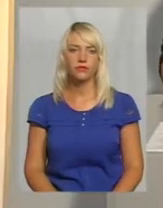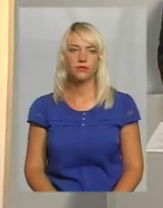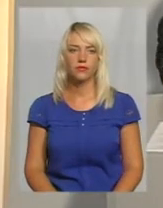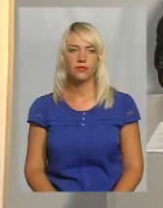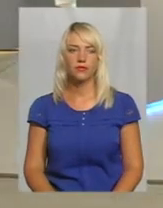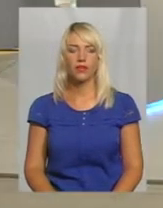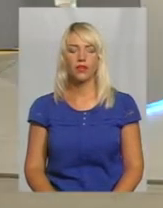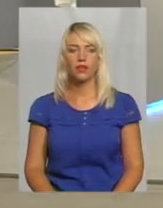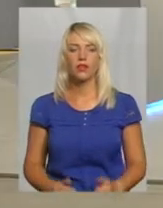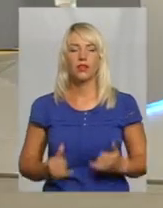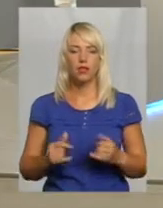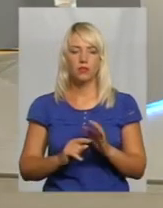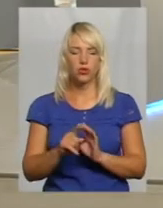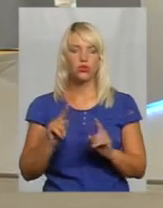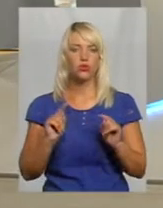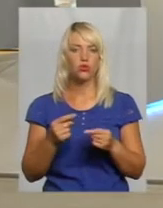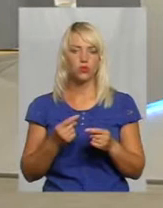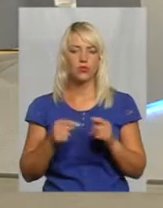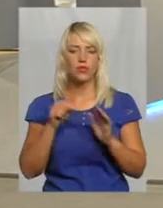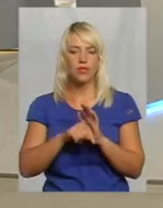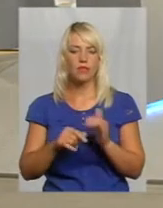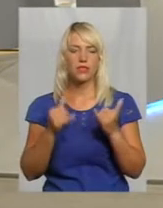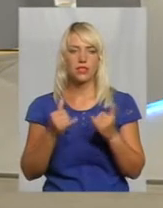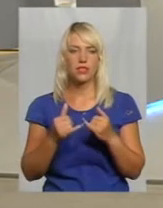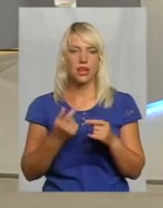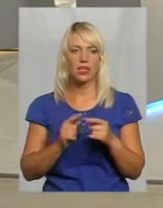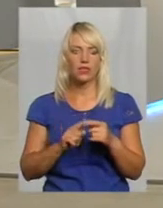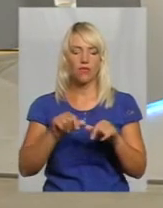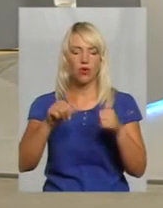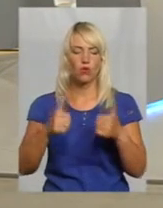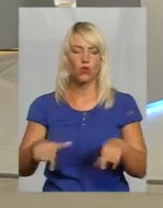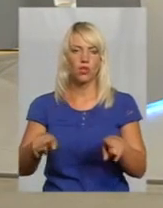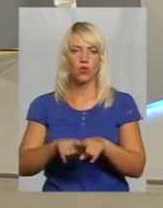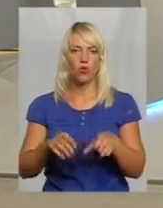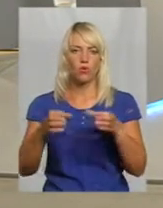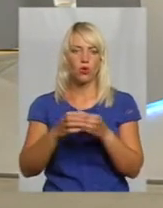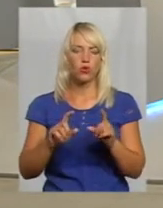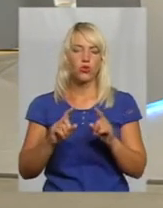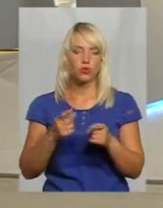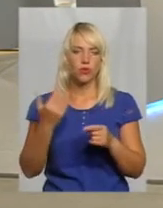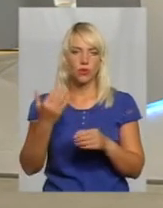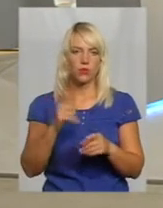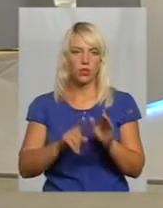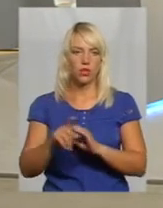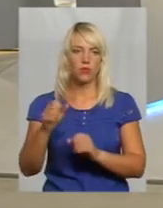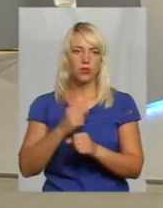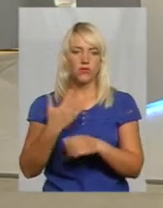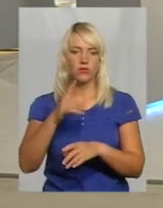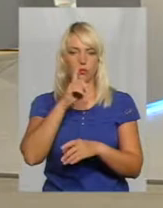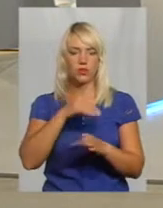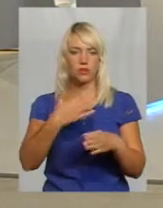Пане Борисе, і для початку, от чому саме зараз створили цю бригаду і вона почала функціонувати? Вже місяць рівно пройшов з того